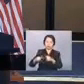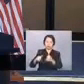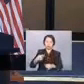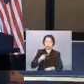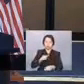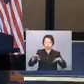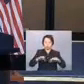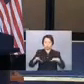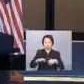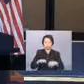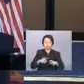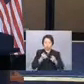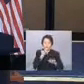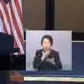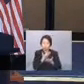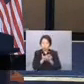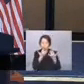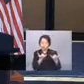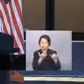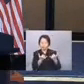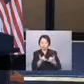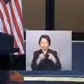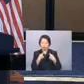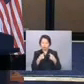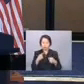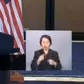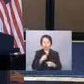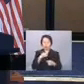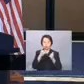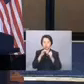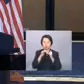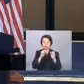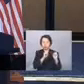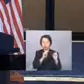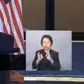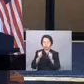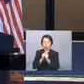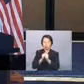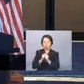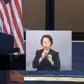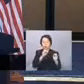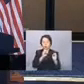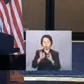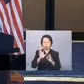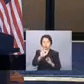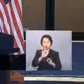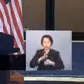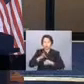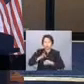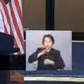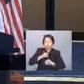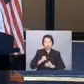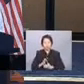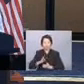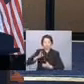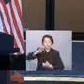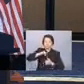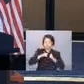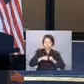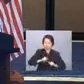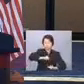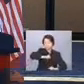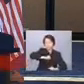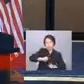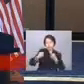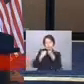You are doing well so far. You just uplift, so just uplift your spirit and continue to